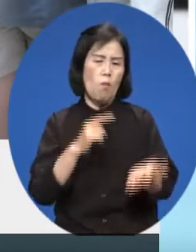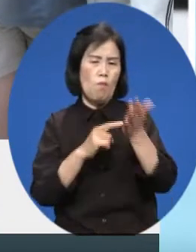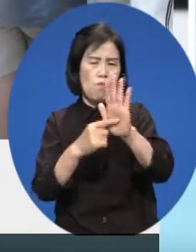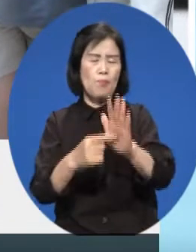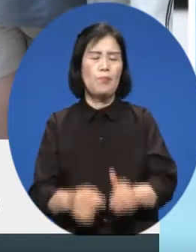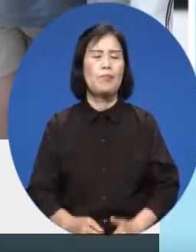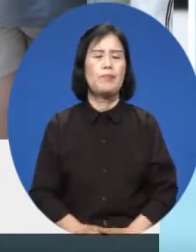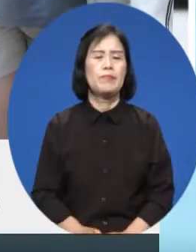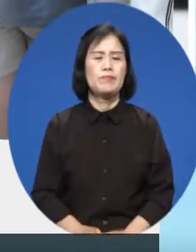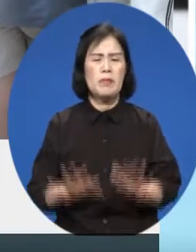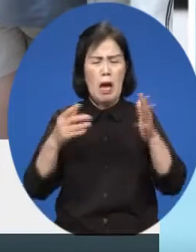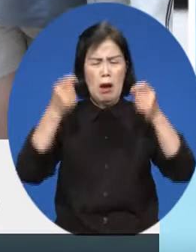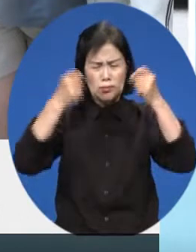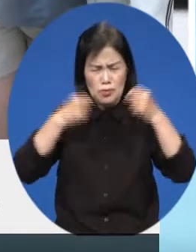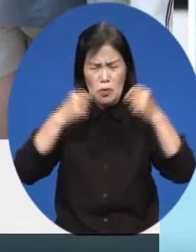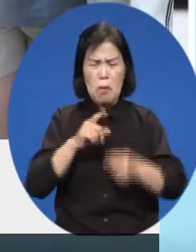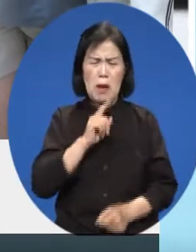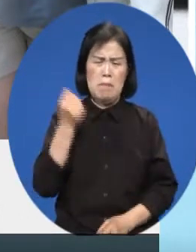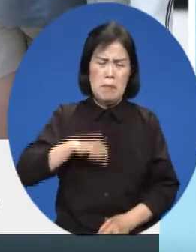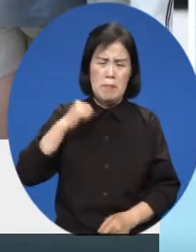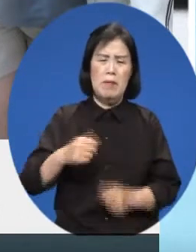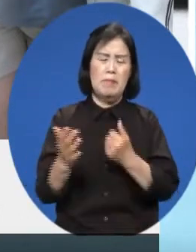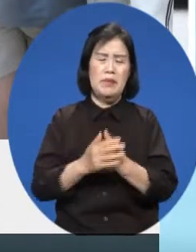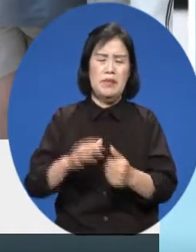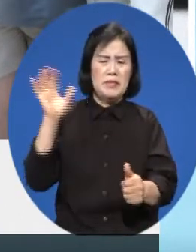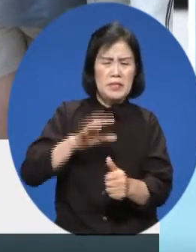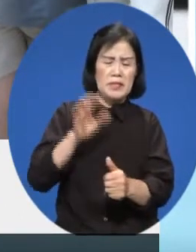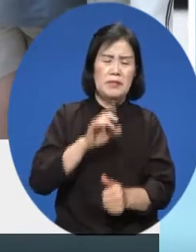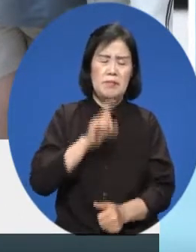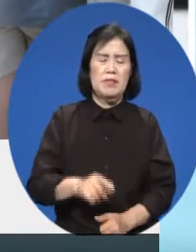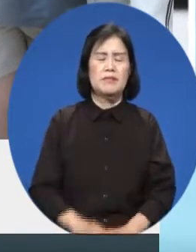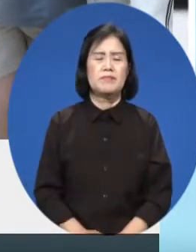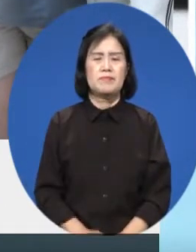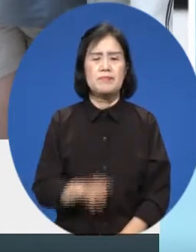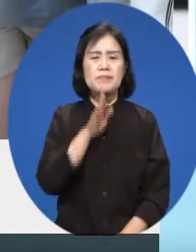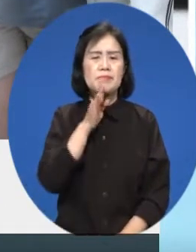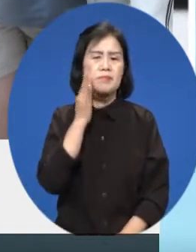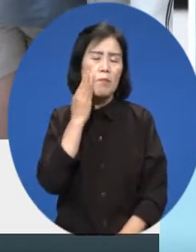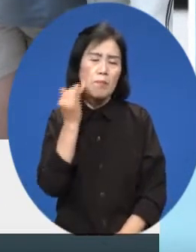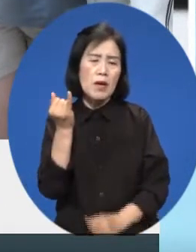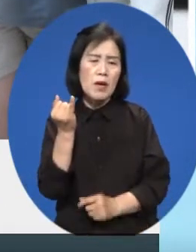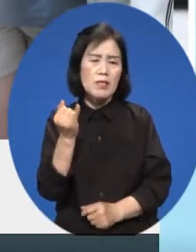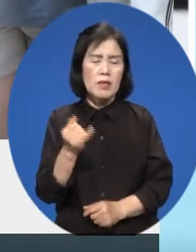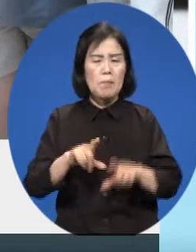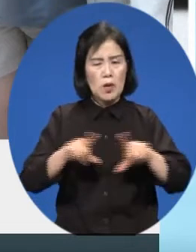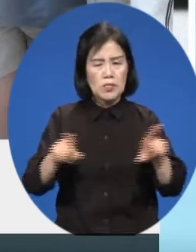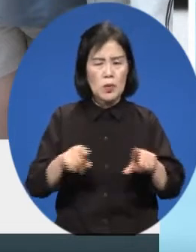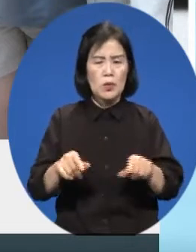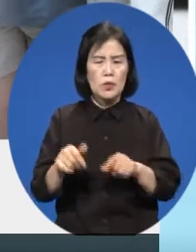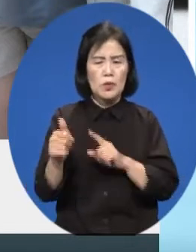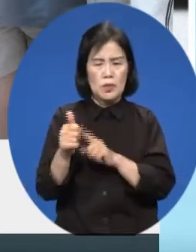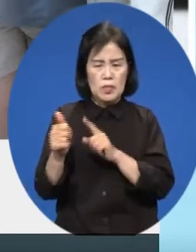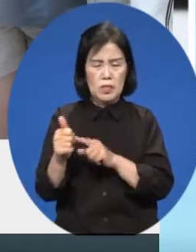있습니다 아이가 울고 말을 안들어서 때렸다 라는 얘긴데요 아침 모 b 씨 역시 평소 a 씨가 아들을